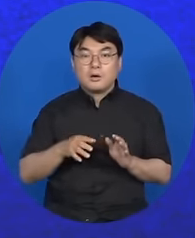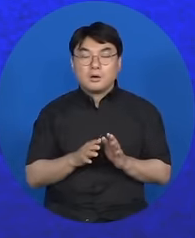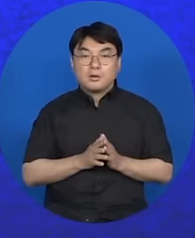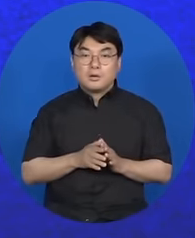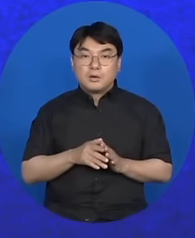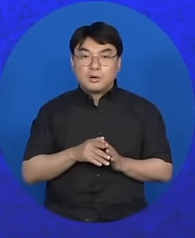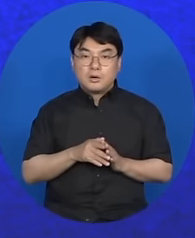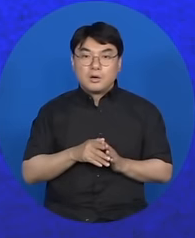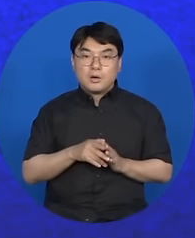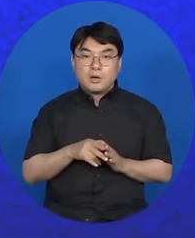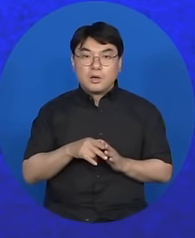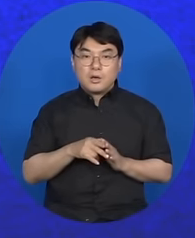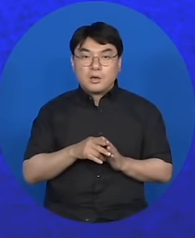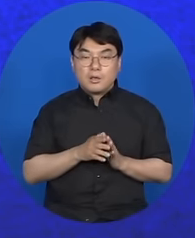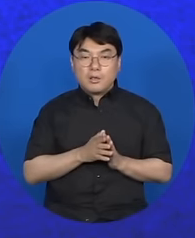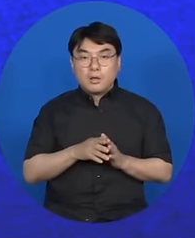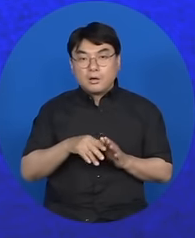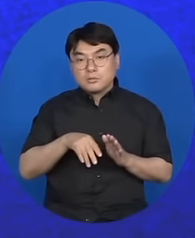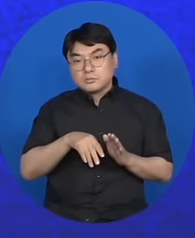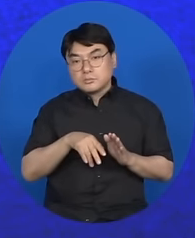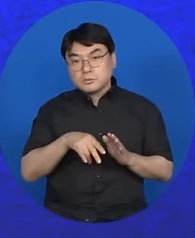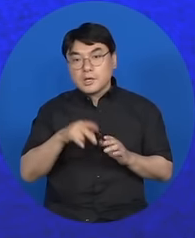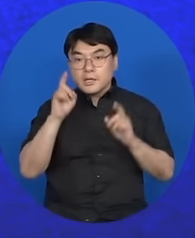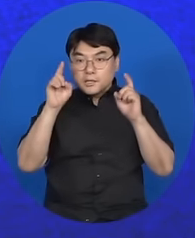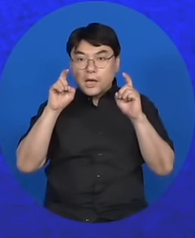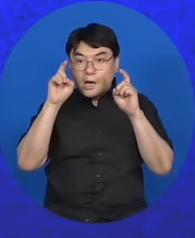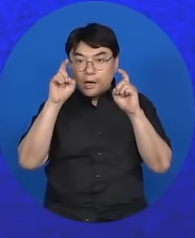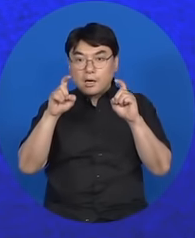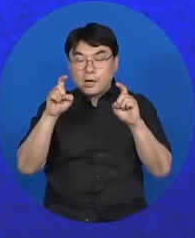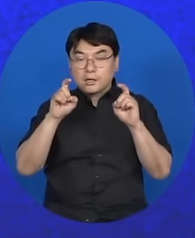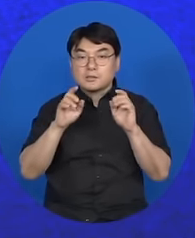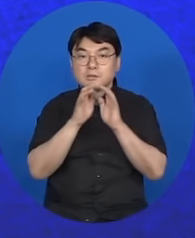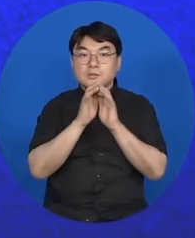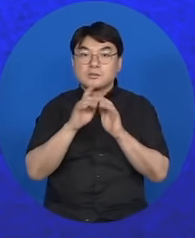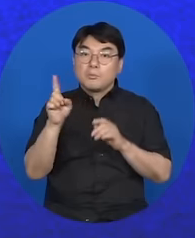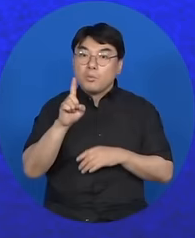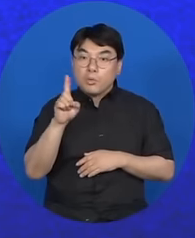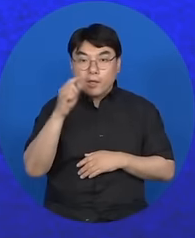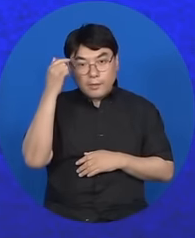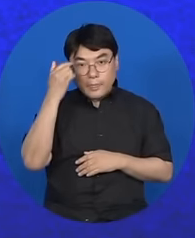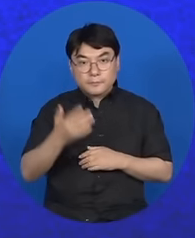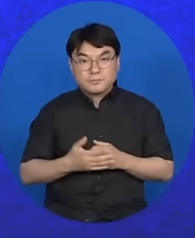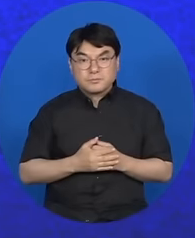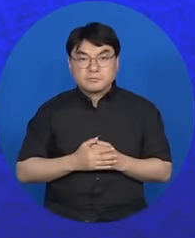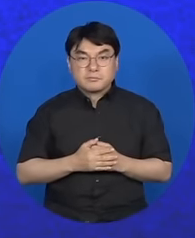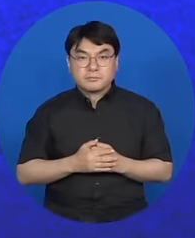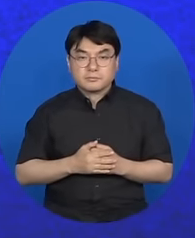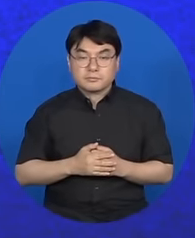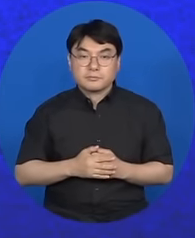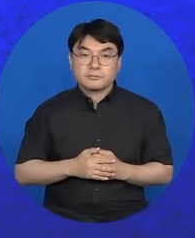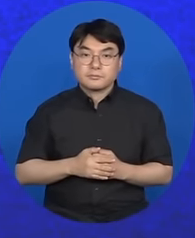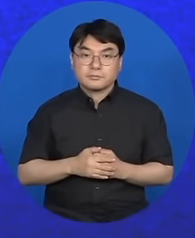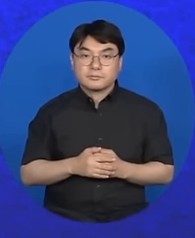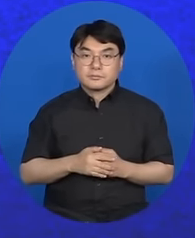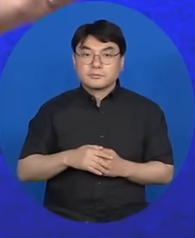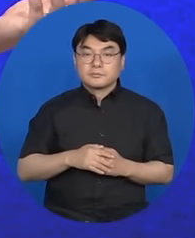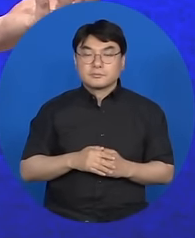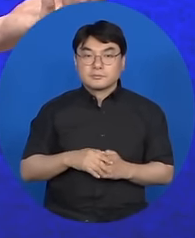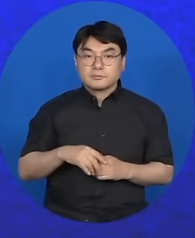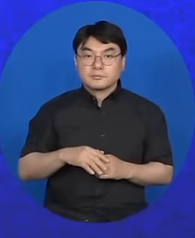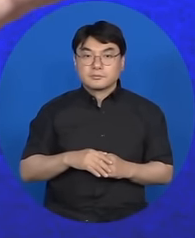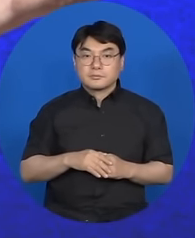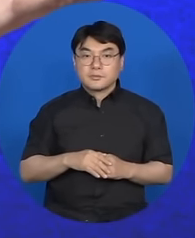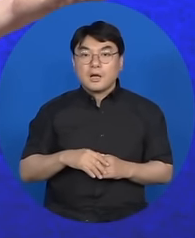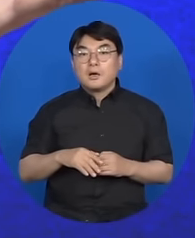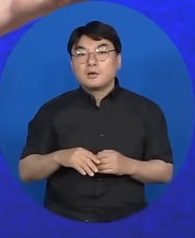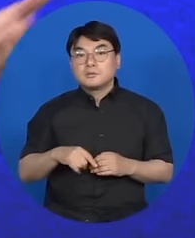이 도살자에게로 끌려가는 이 양이 뭐냐 이거예요. 그러면서 이 이사야 선지자가 자신에 대해 얘기하는 건지 다른 사람을 얘기하는